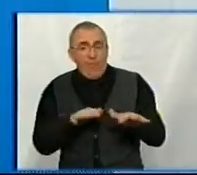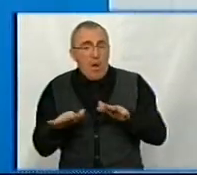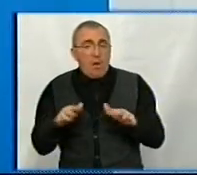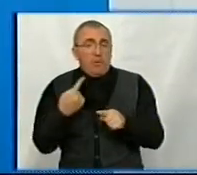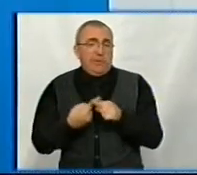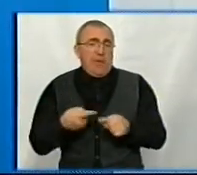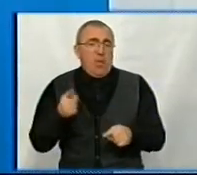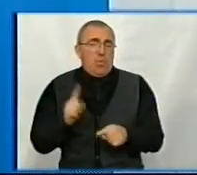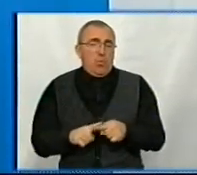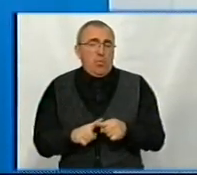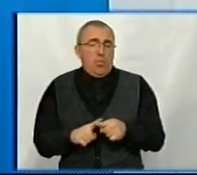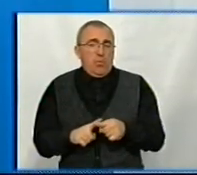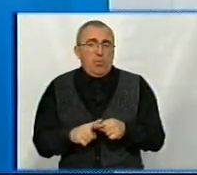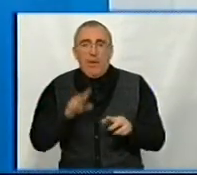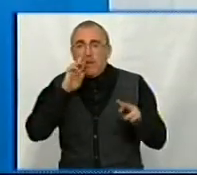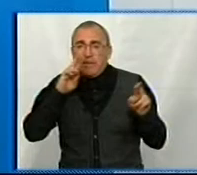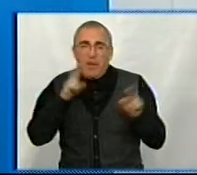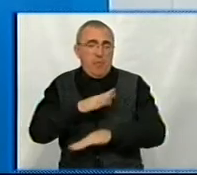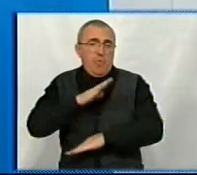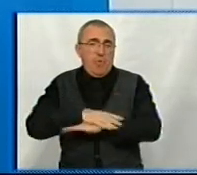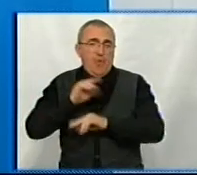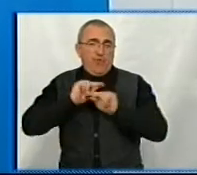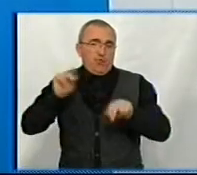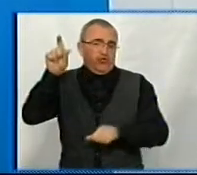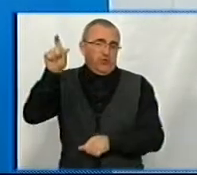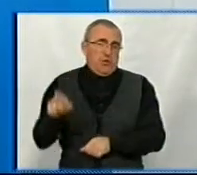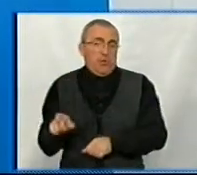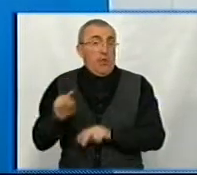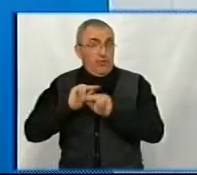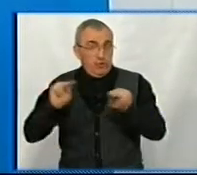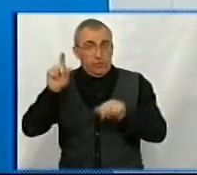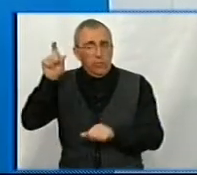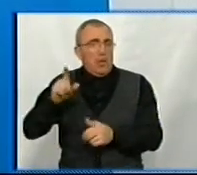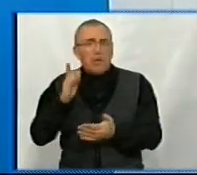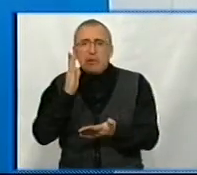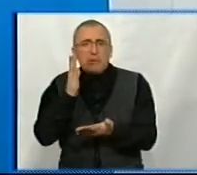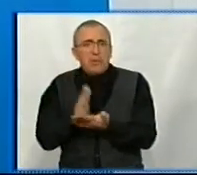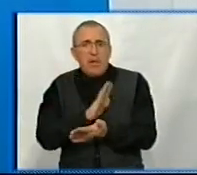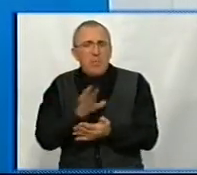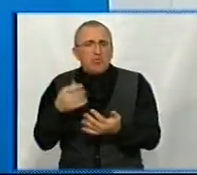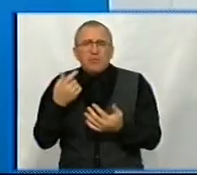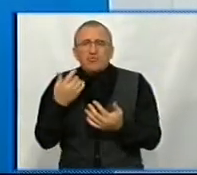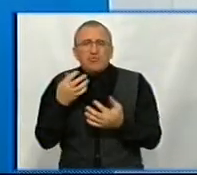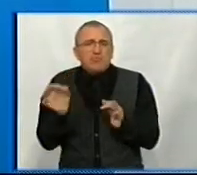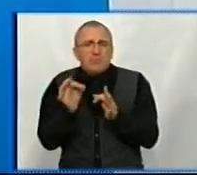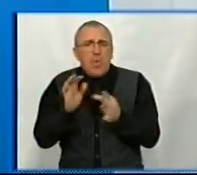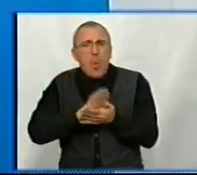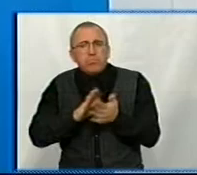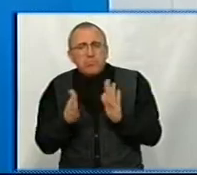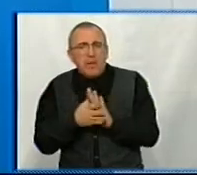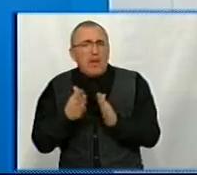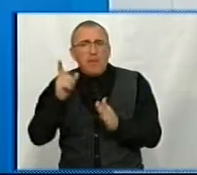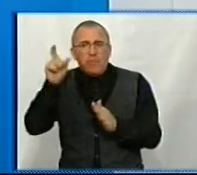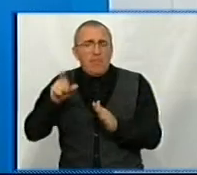таку неправильну поведінку вчителя. Тому що вчитель не має за жодних обставин,